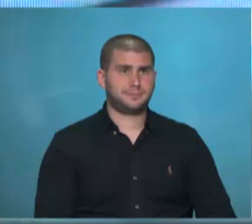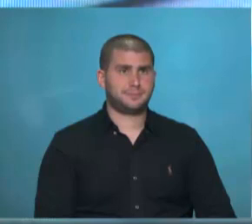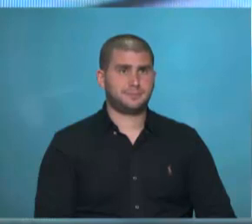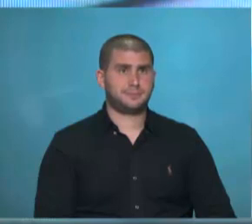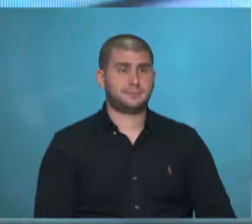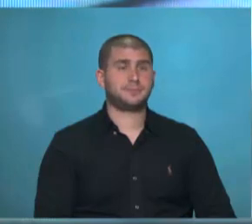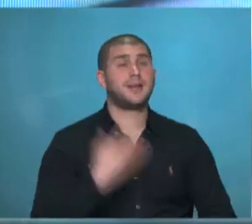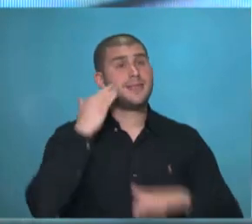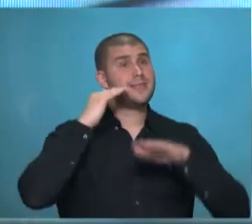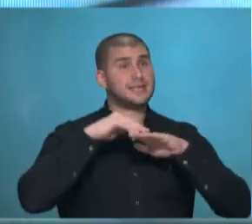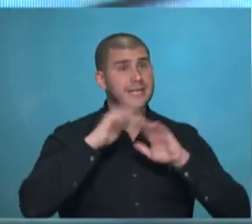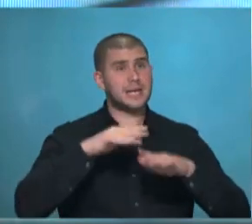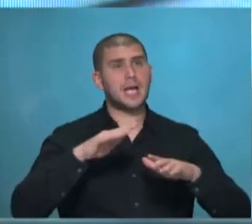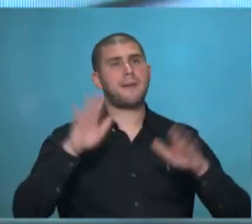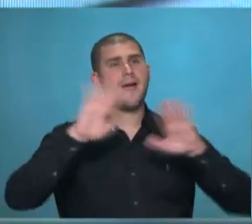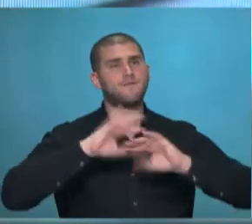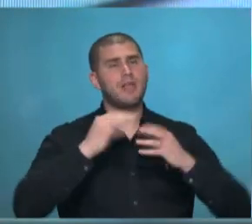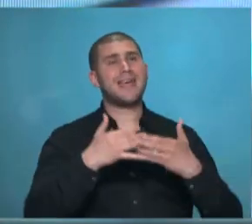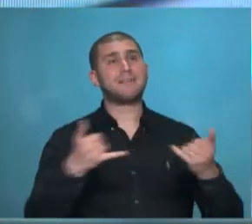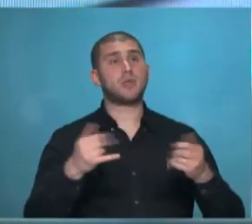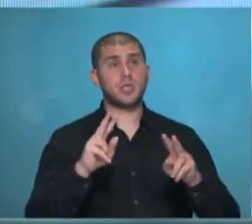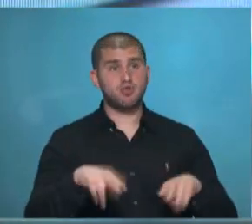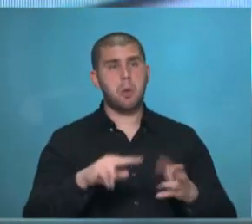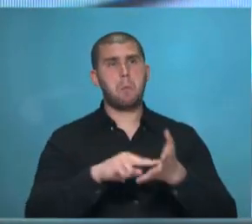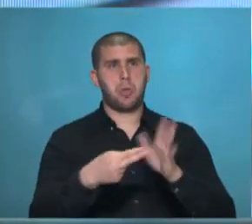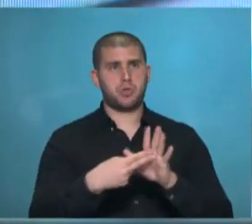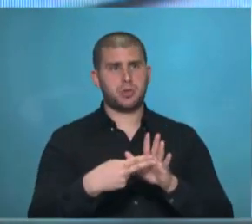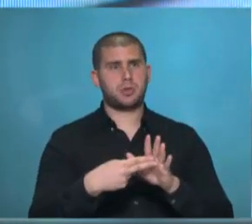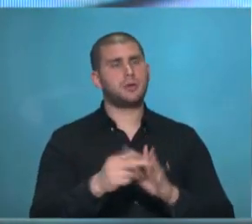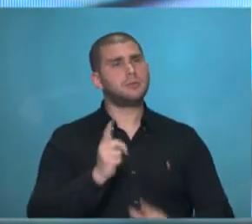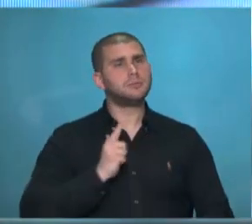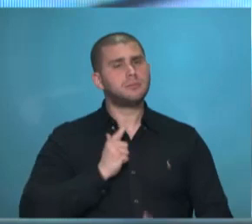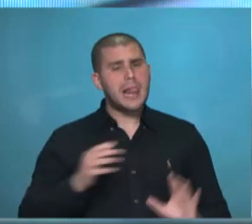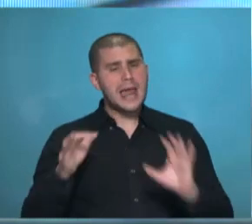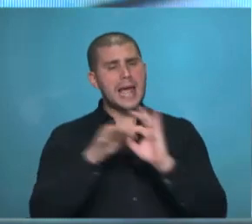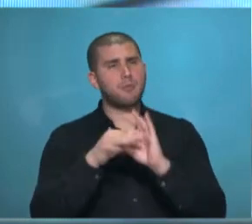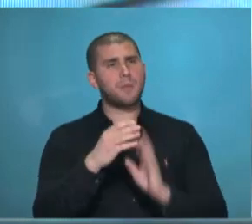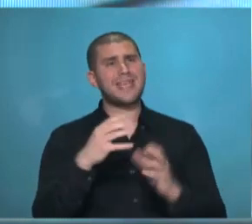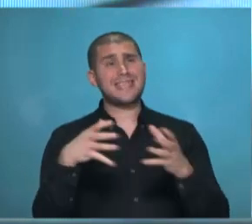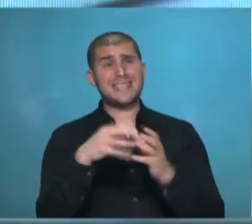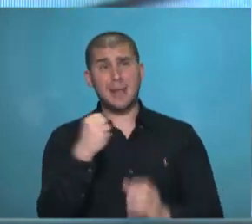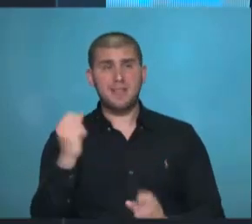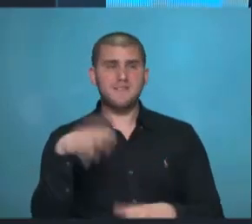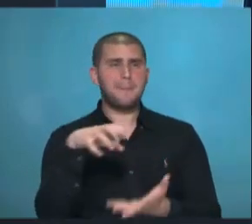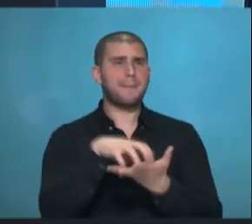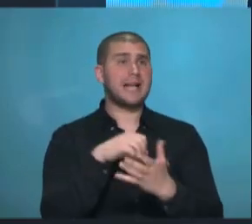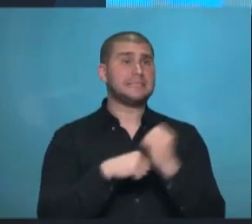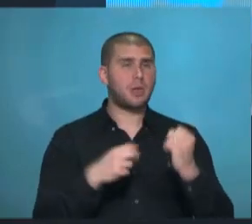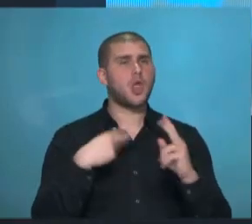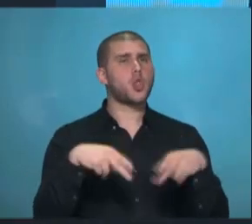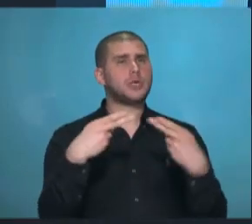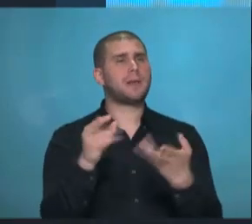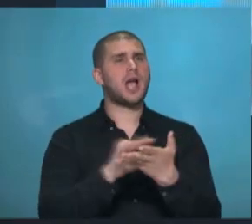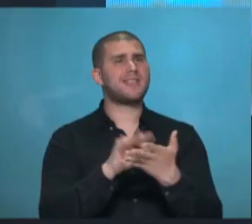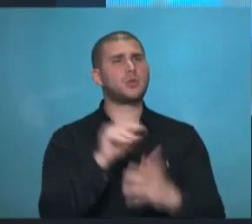וזה נזכיר לכם גם ערב של התפתחויות פוליטיות בעמדת המתנה לחיבורים בגוש הימין וגם בגוש מרכז שמאל. אז אנחנו חוזרים לכתבנו